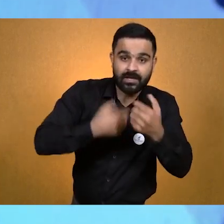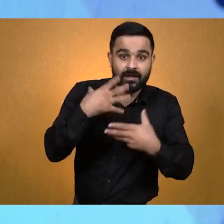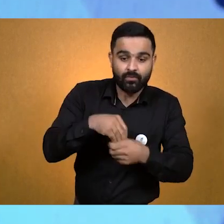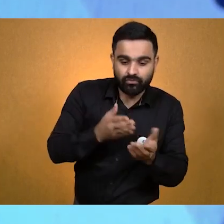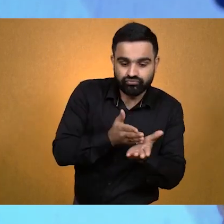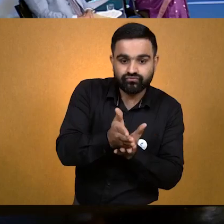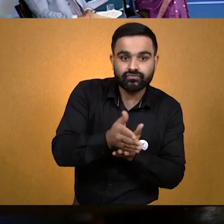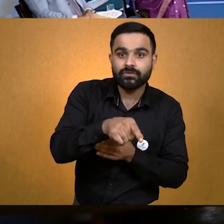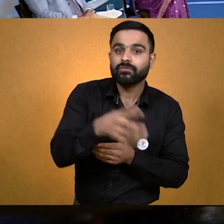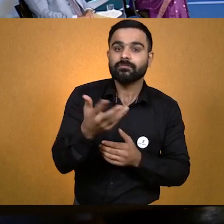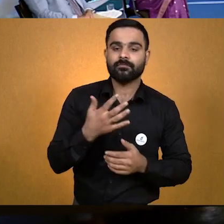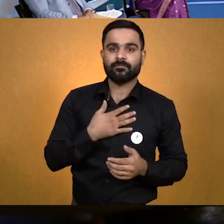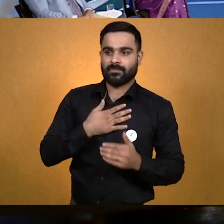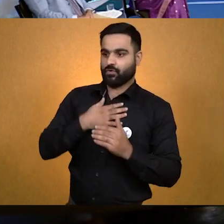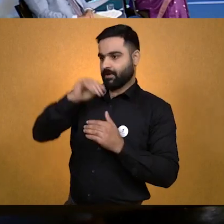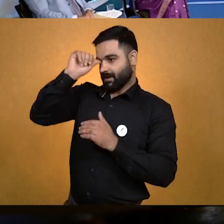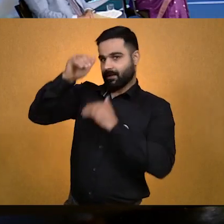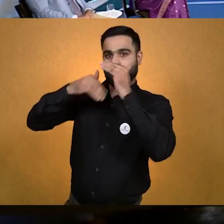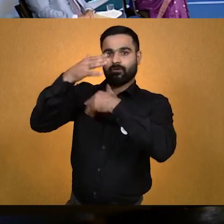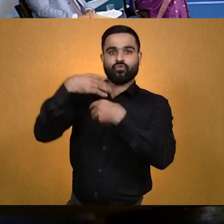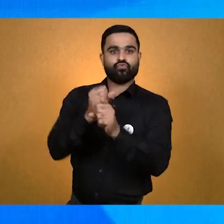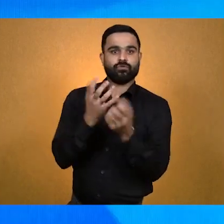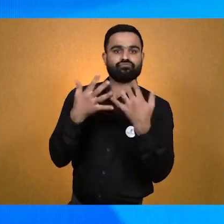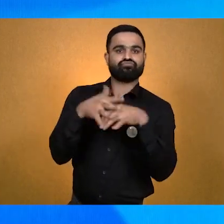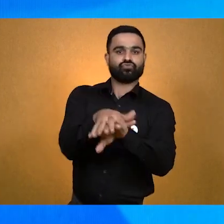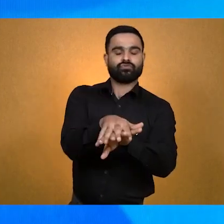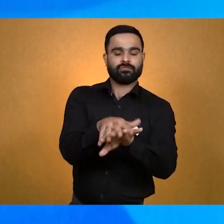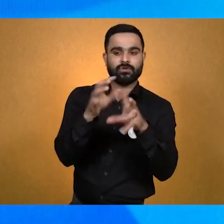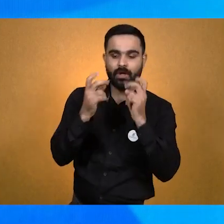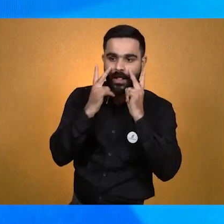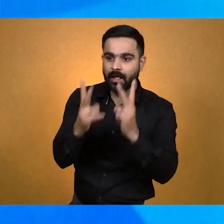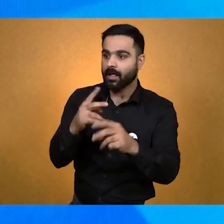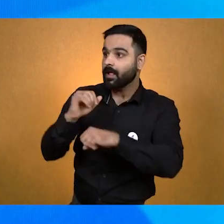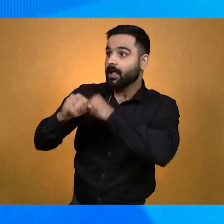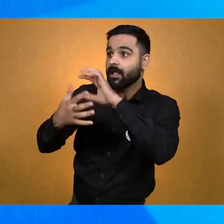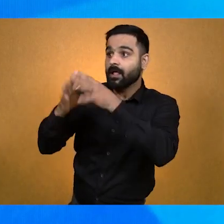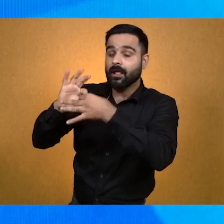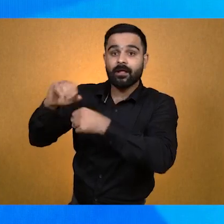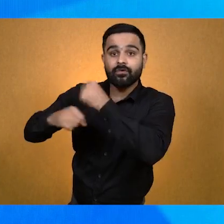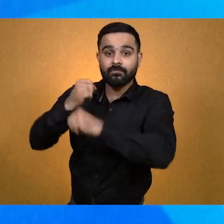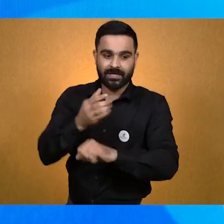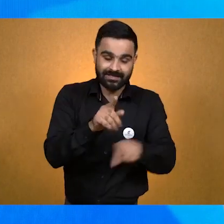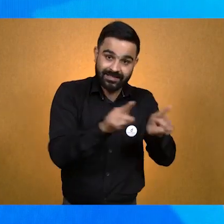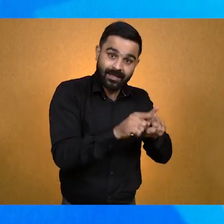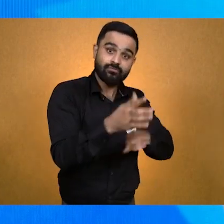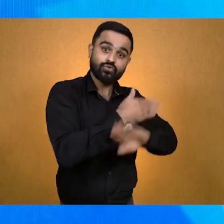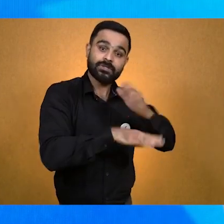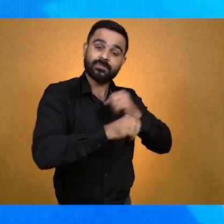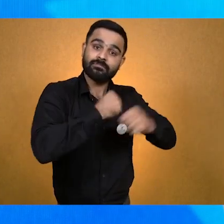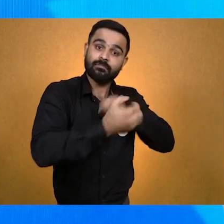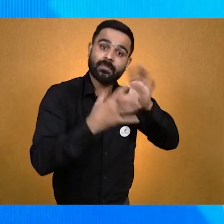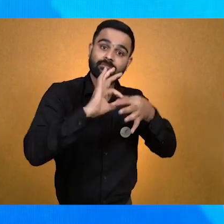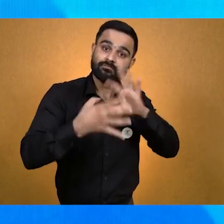उनका रास्ता क्या है। मैं अपने विकसित भारत को संयुक्त भारत देखना चाहती हूँ, जहाँ पे ओलंपिक की तैयारी हो रही है तो पैरालंपिक की तैयारी बराबर